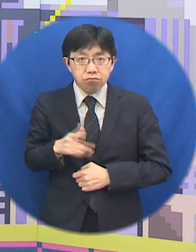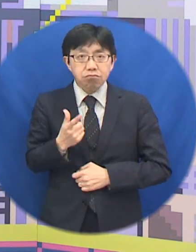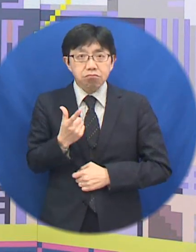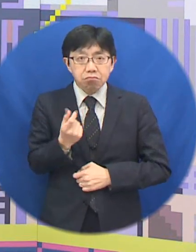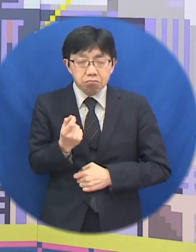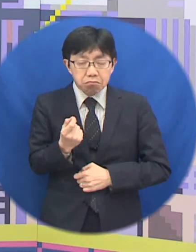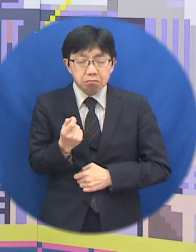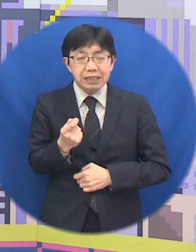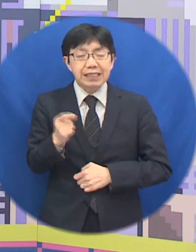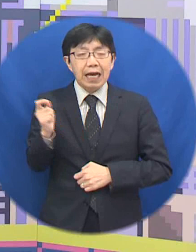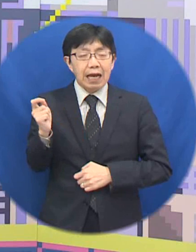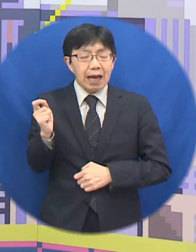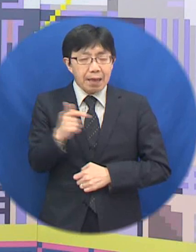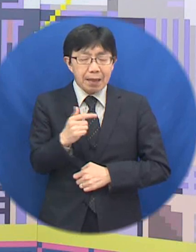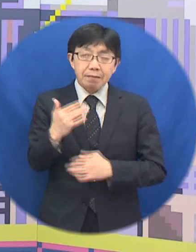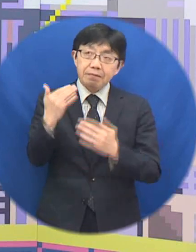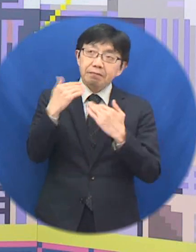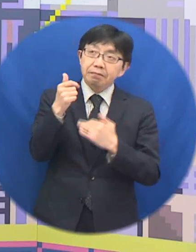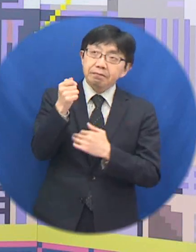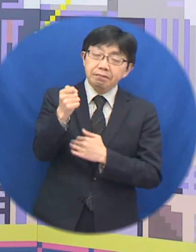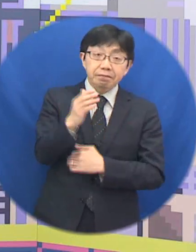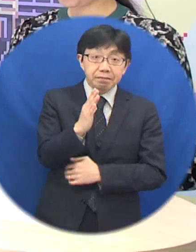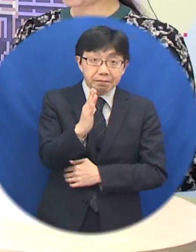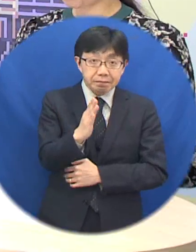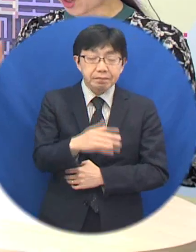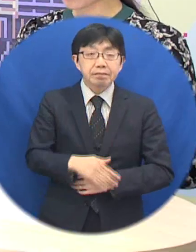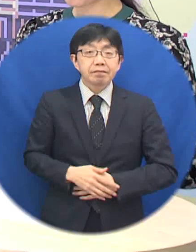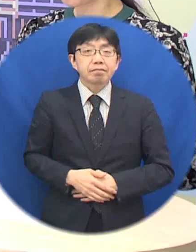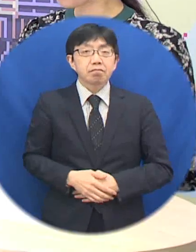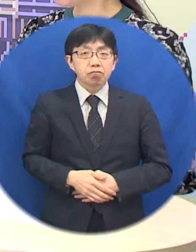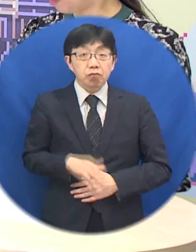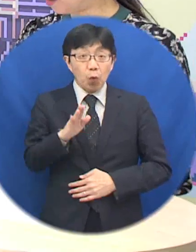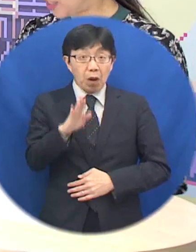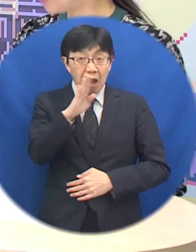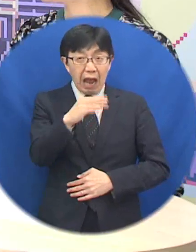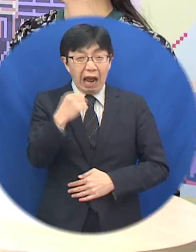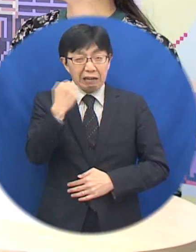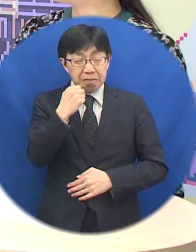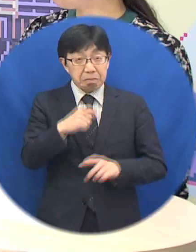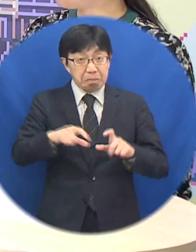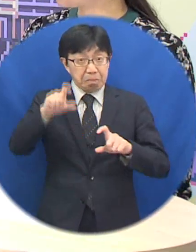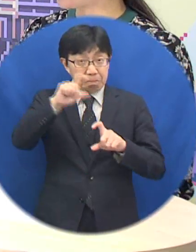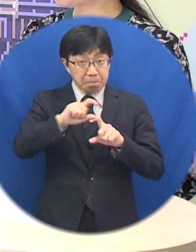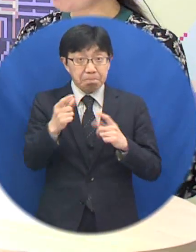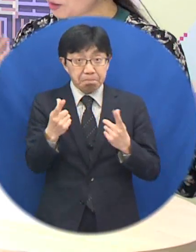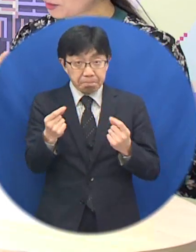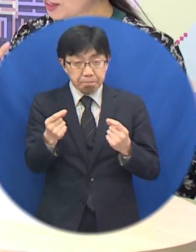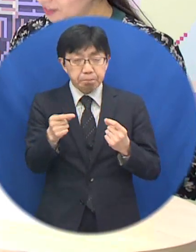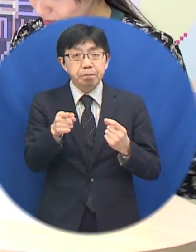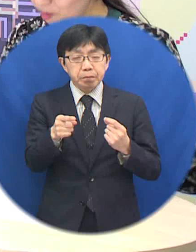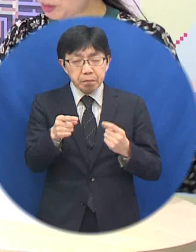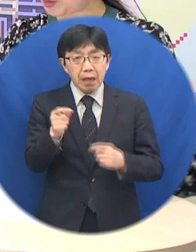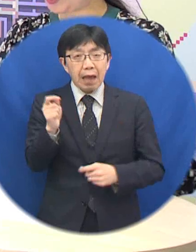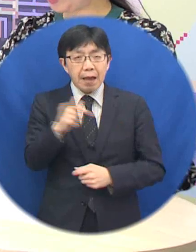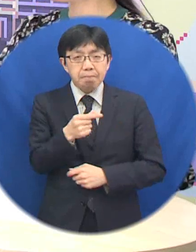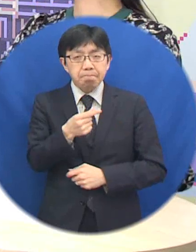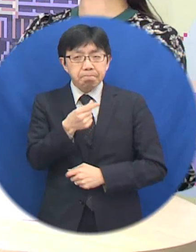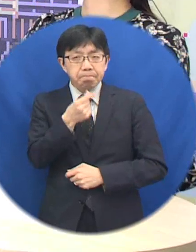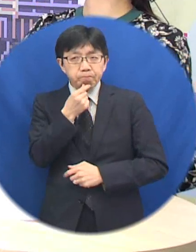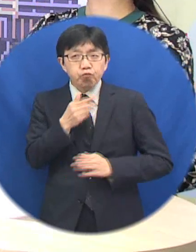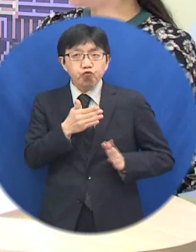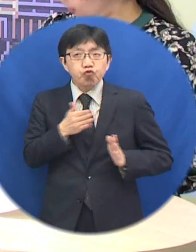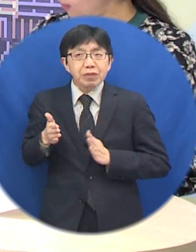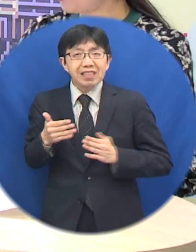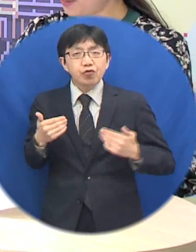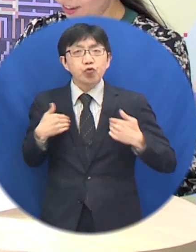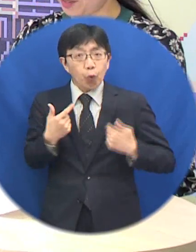策をお願いしたいと思います。はい、 本当にこれから暑くなる時期ですけれども、はい、本当に早めの対策というのが、ね、重要